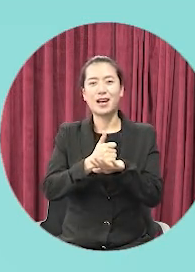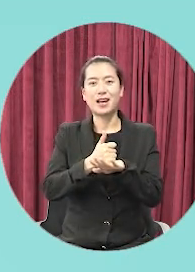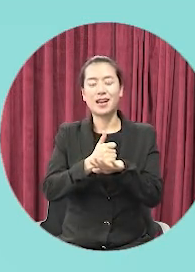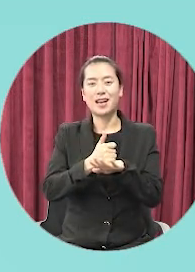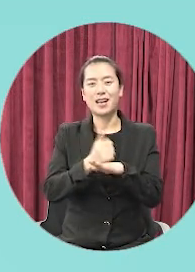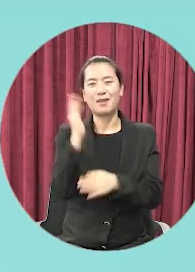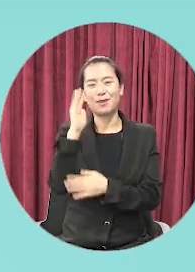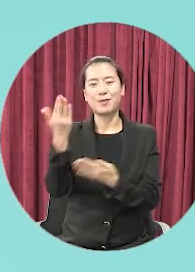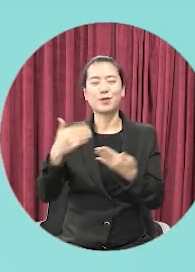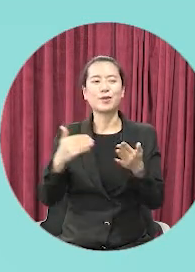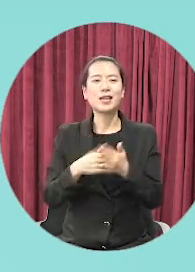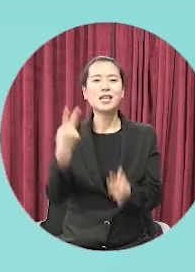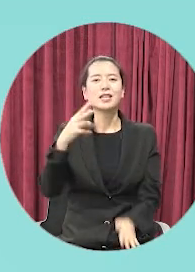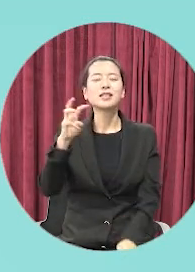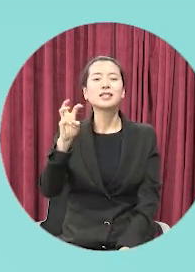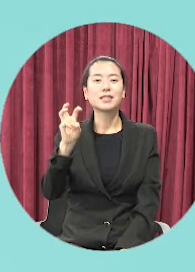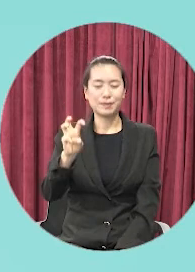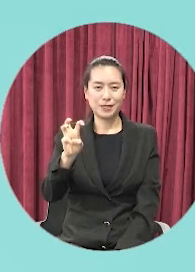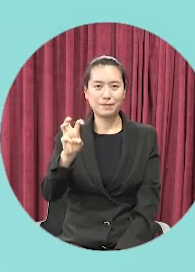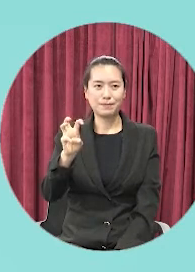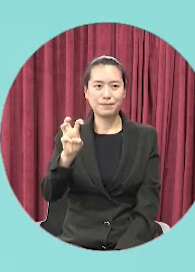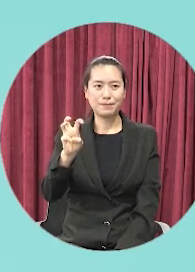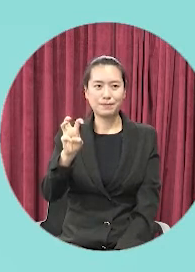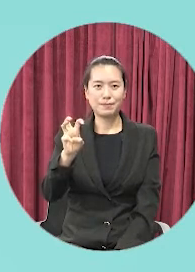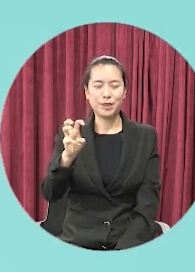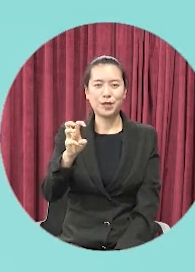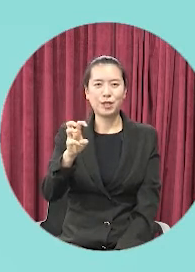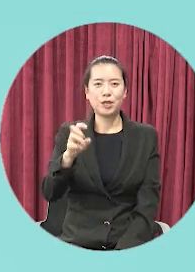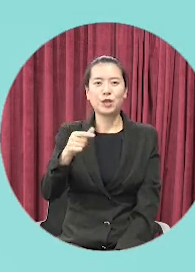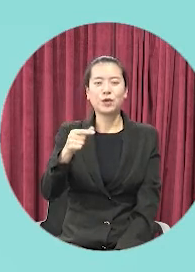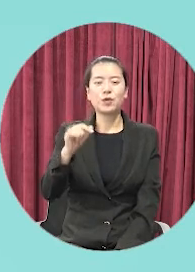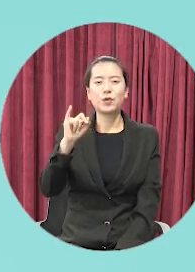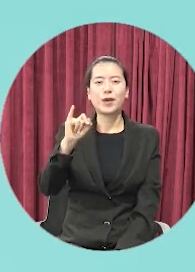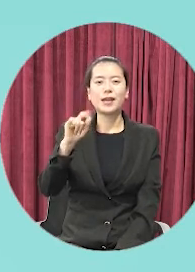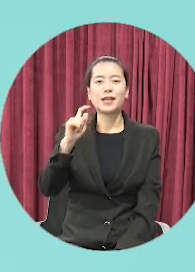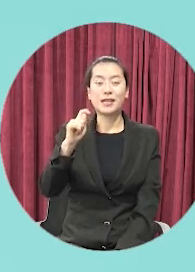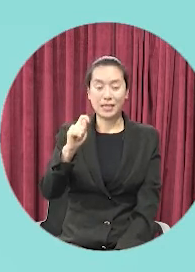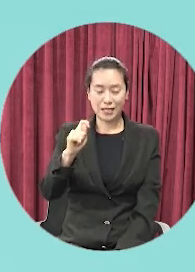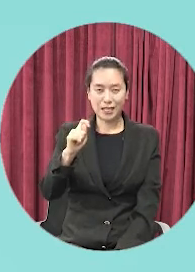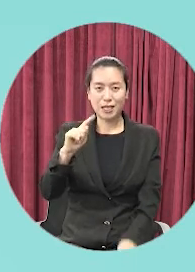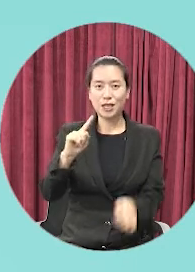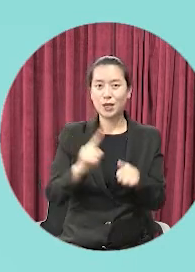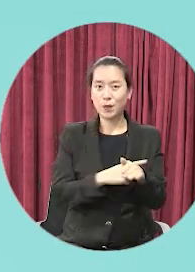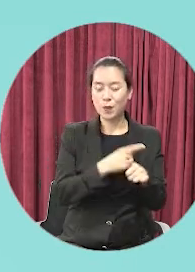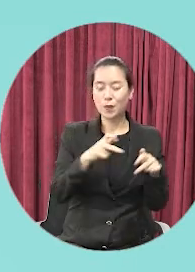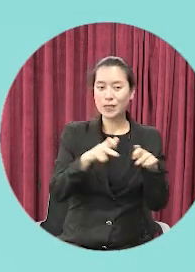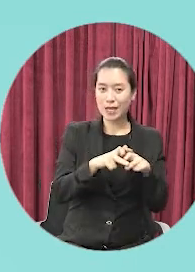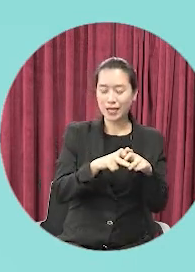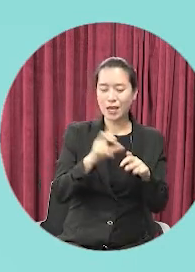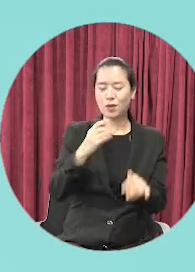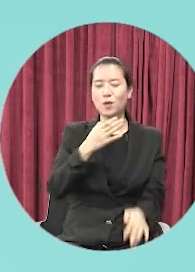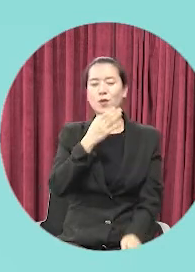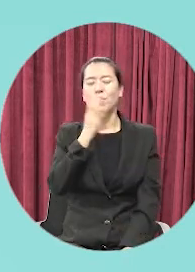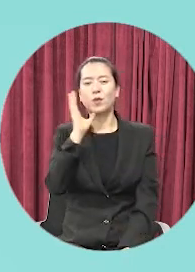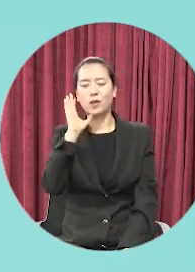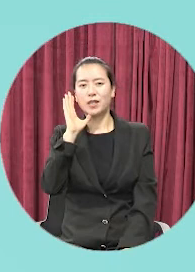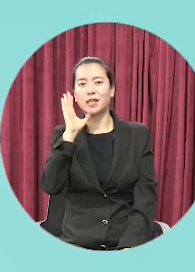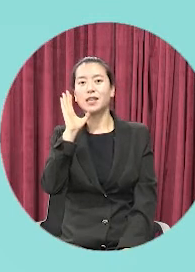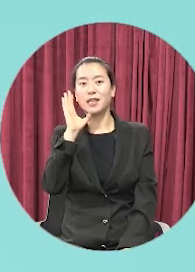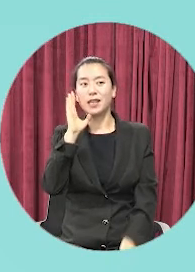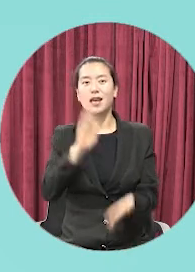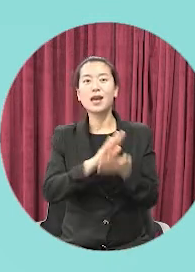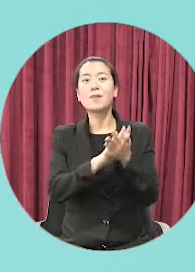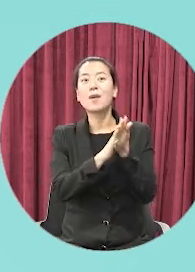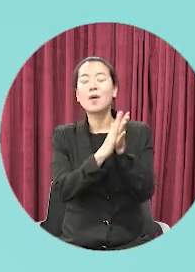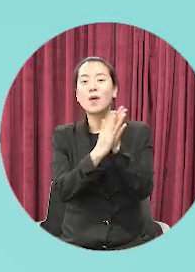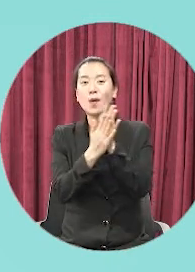2030년 삶의 질 기술 QLT를 통해 달라지는 장애인과 노인의 미래 비전 시나리오 개발입니다. 상당히